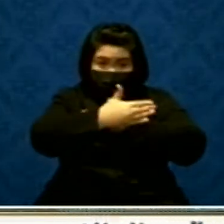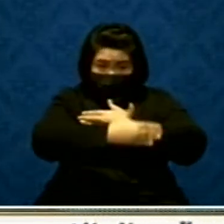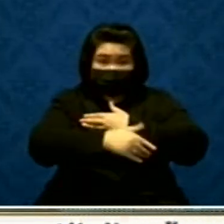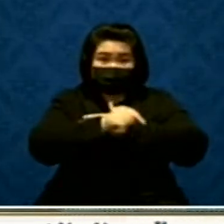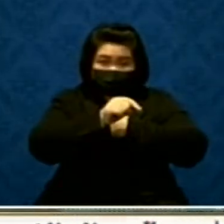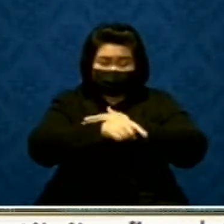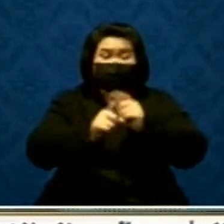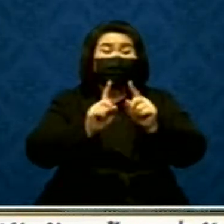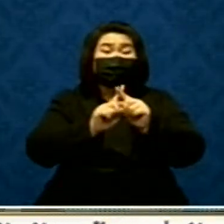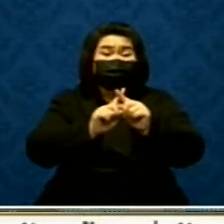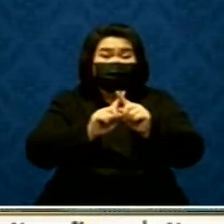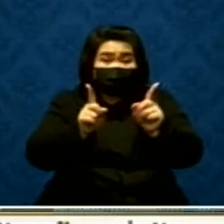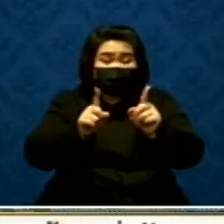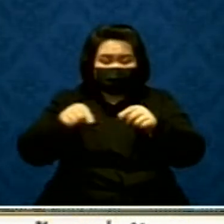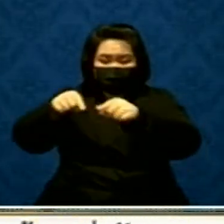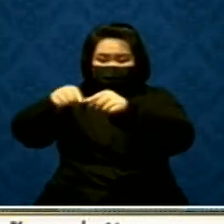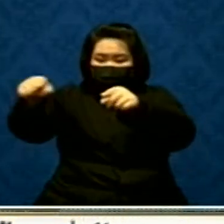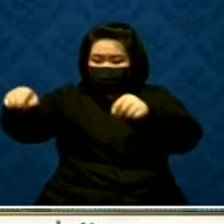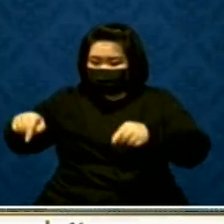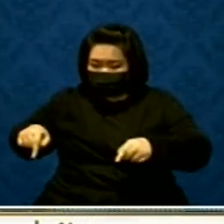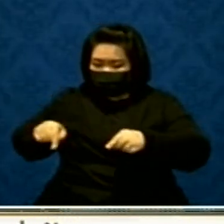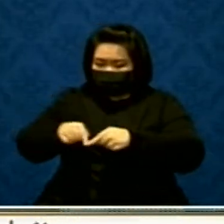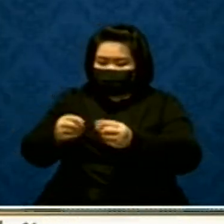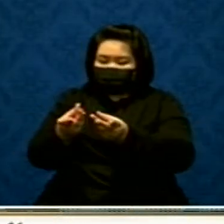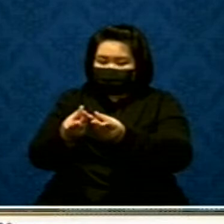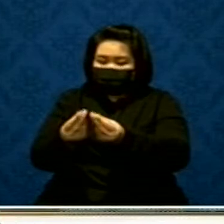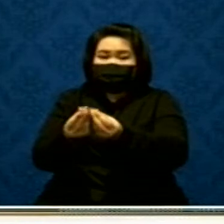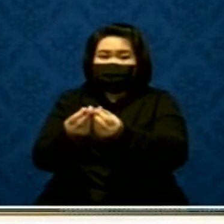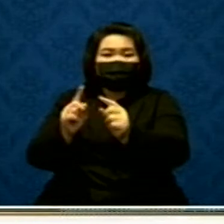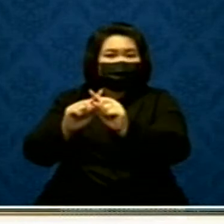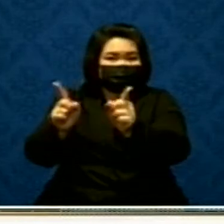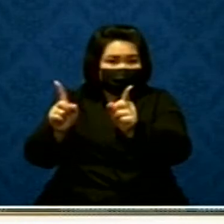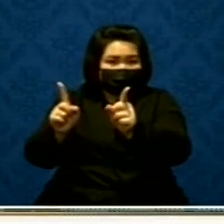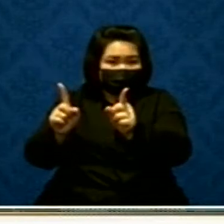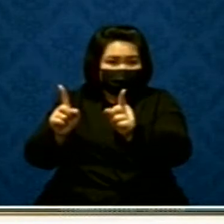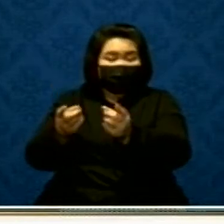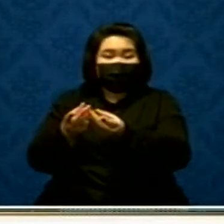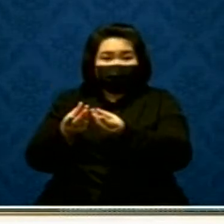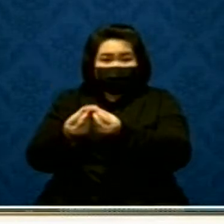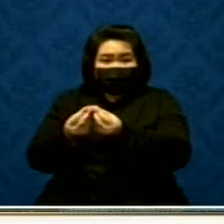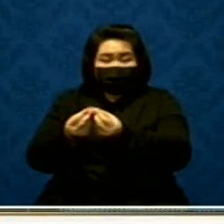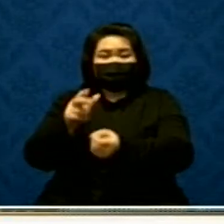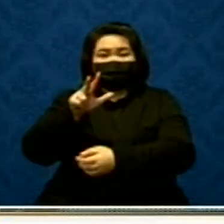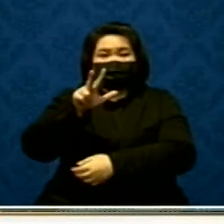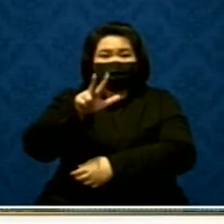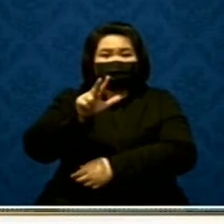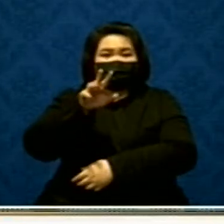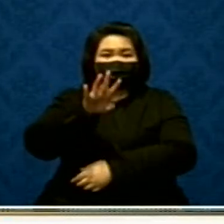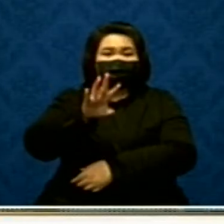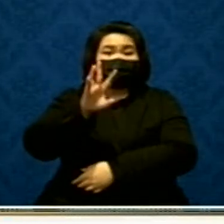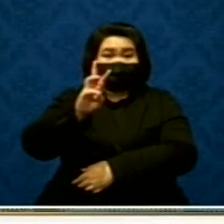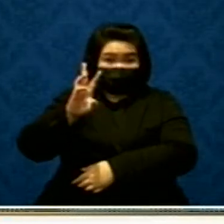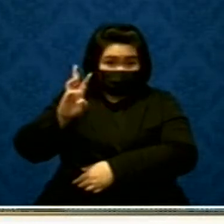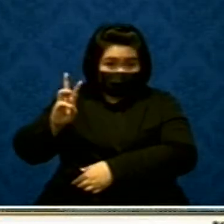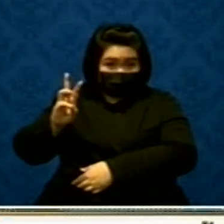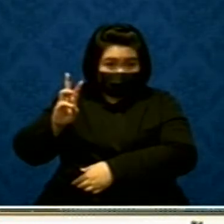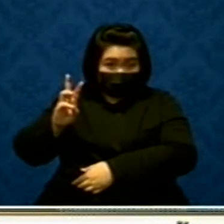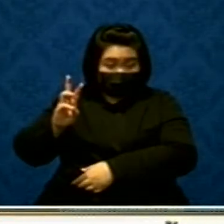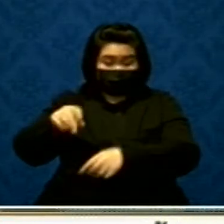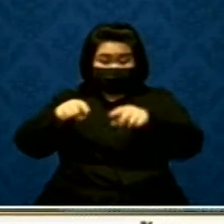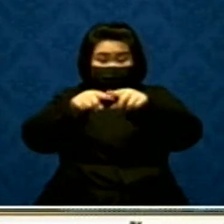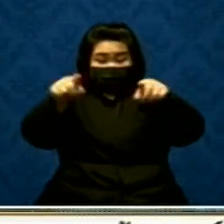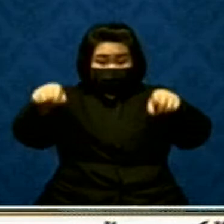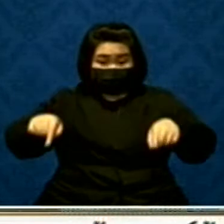งกับที่ดินตามโฉนดที่ดินเลขที่3466ติดกันนะครับแปลงที่ท่านสมาชิก